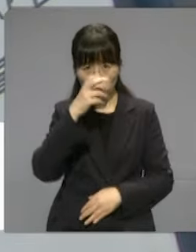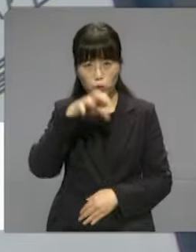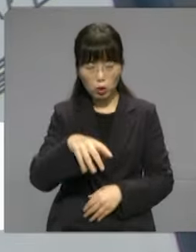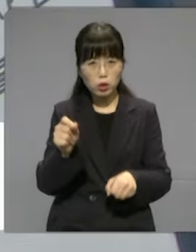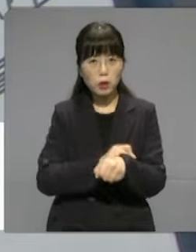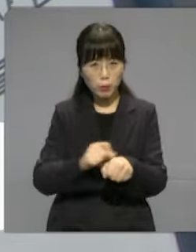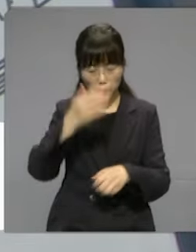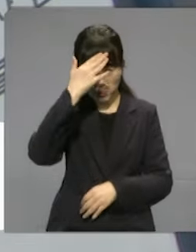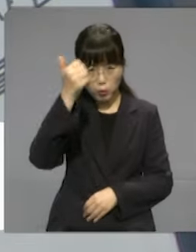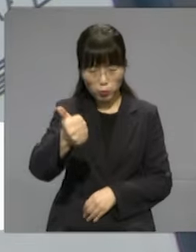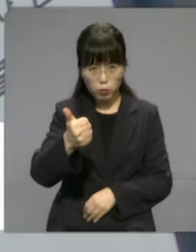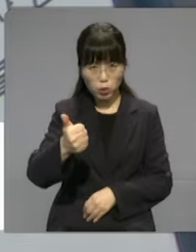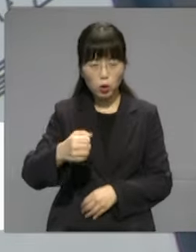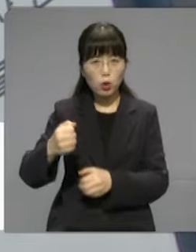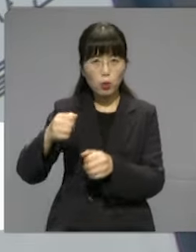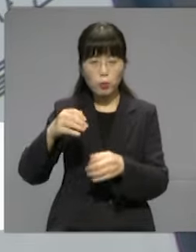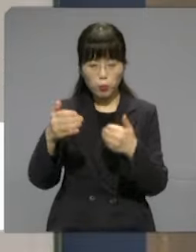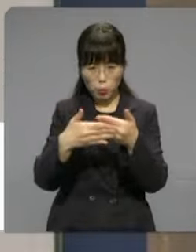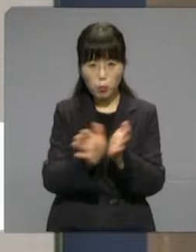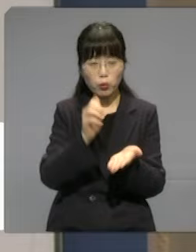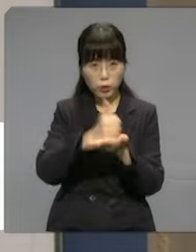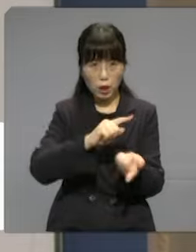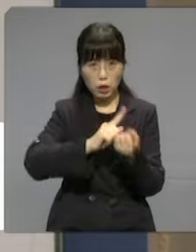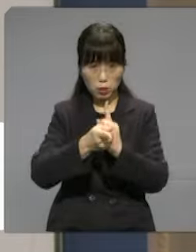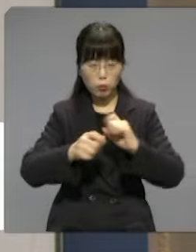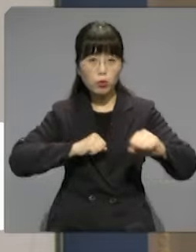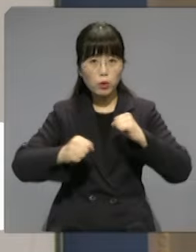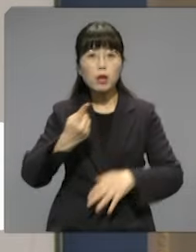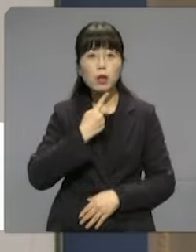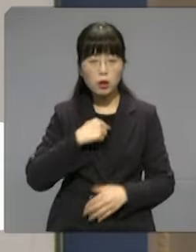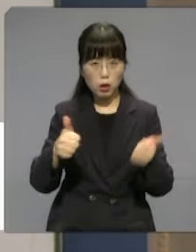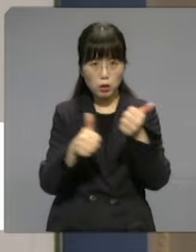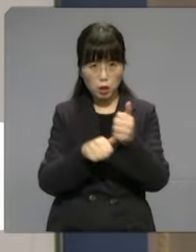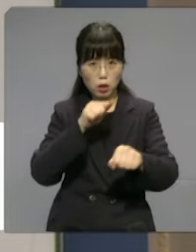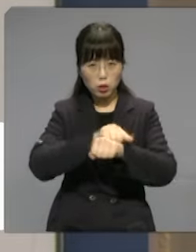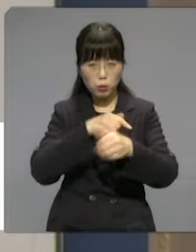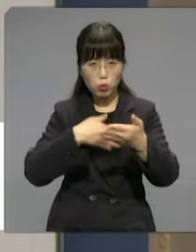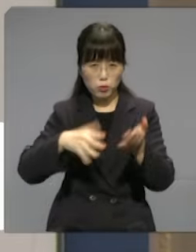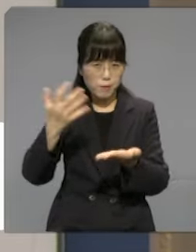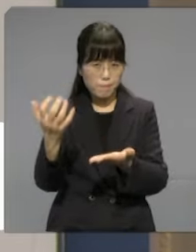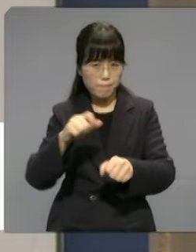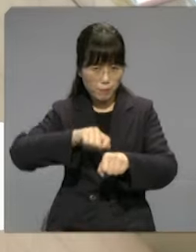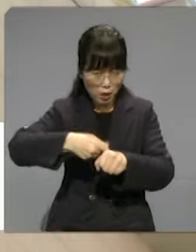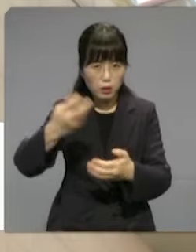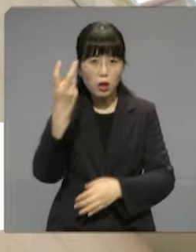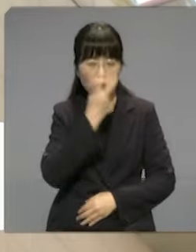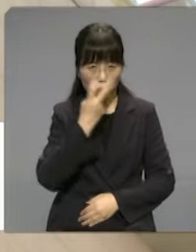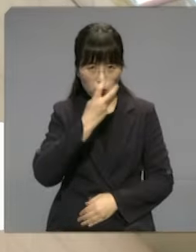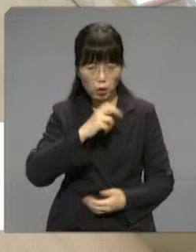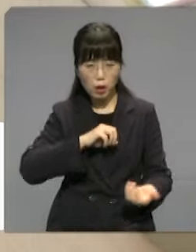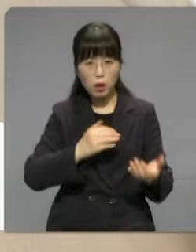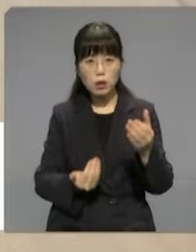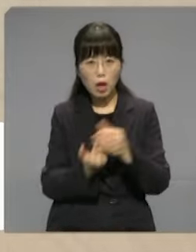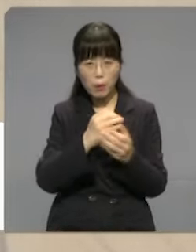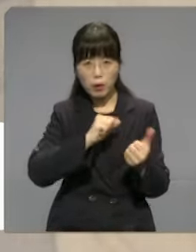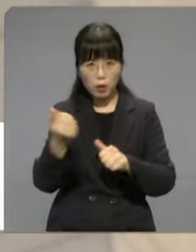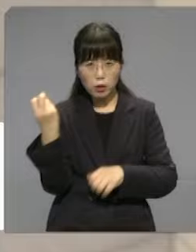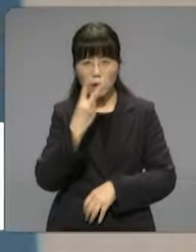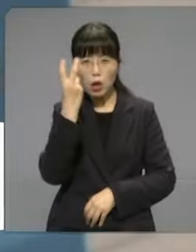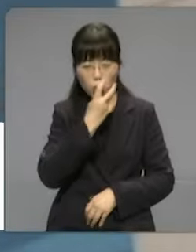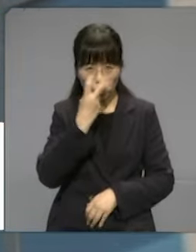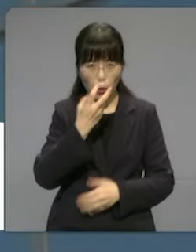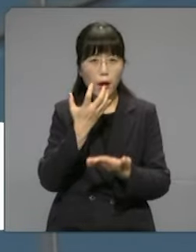공수처특별조사본부는 국방부 조사본부장 직무대리를 수행했던 차장 집무실을 강제 수사하고 사망사건 재조사와